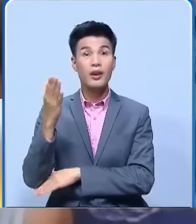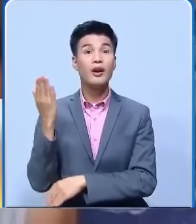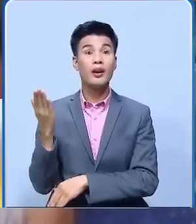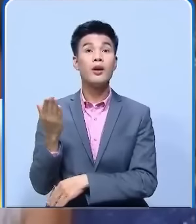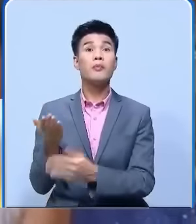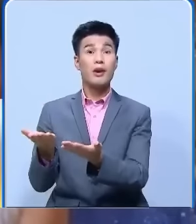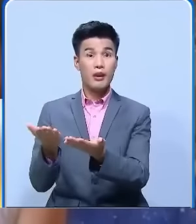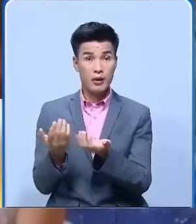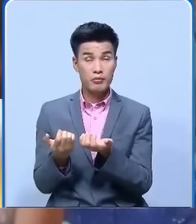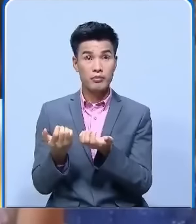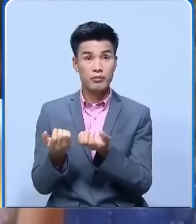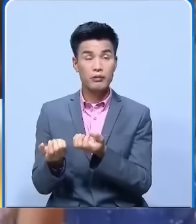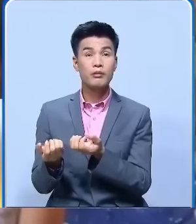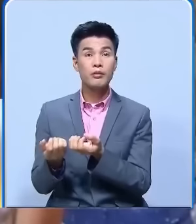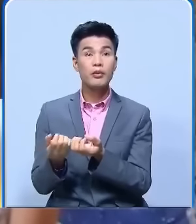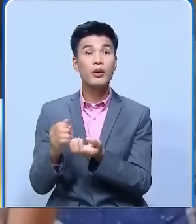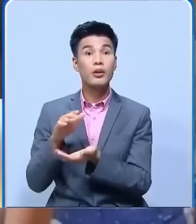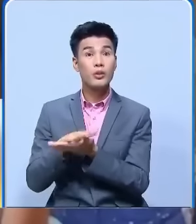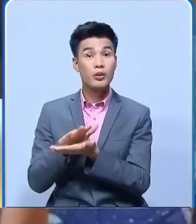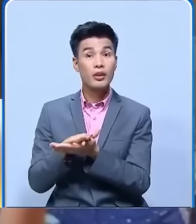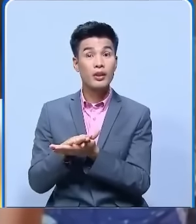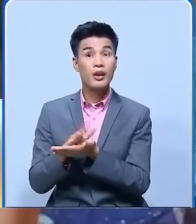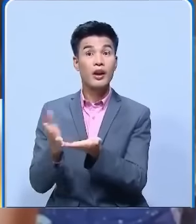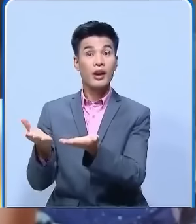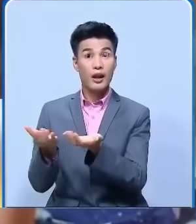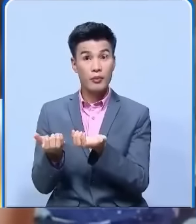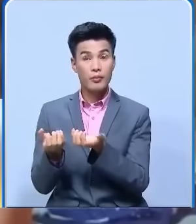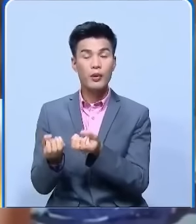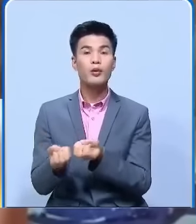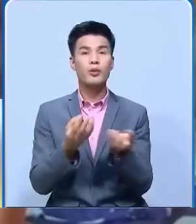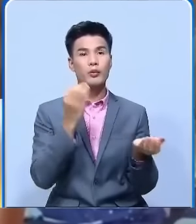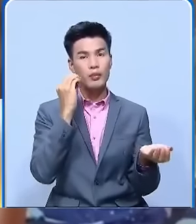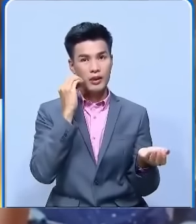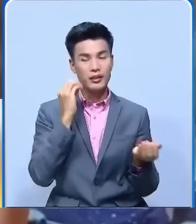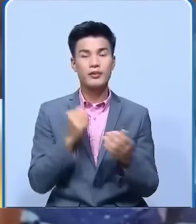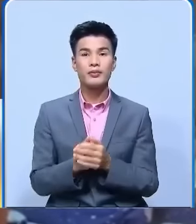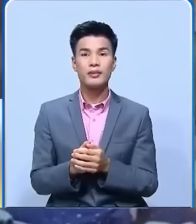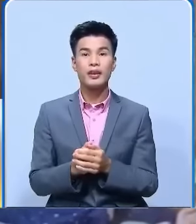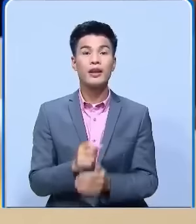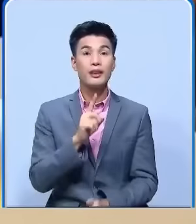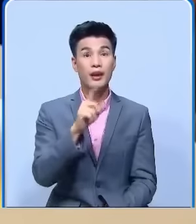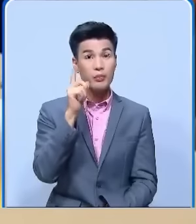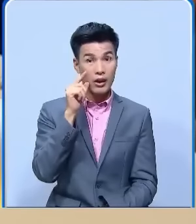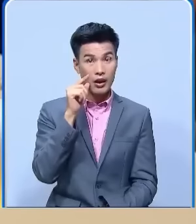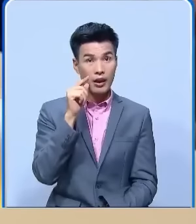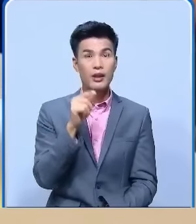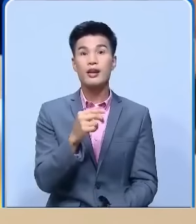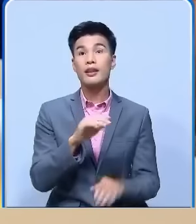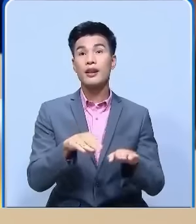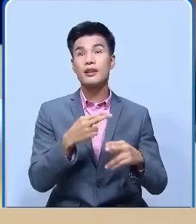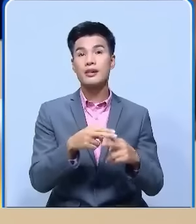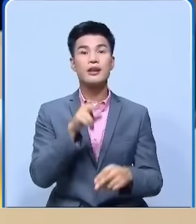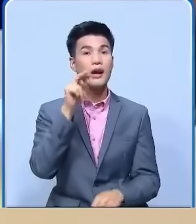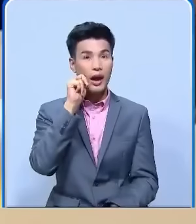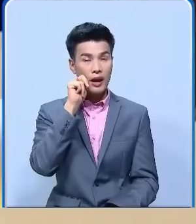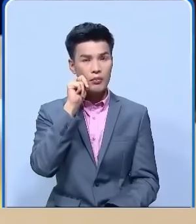น้องกลับจากการไปทัศนศึกษาอีกครั้งแล้วก็ไปส่งที่บ้านครับก็ไปถามแม่ของน้องเนี่ยน้องชื่อน้องน้ำนะครับว่า